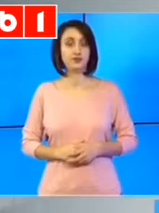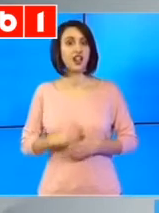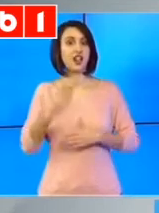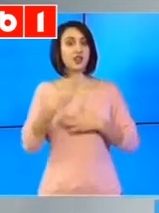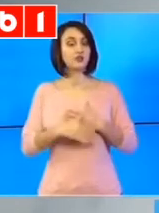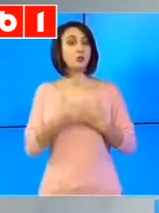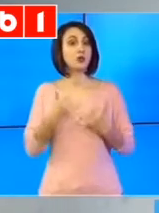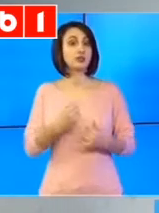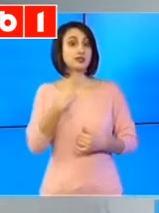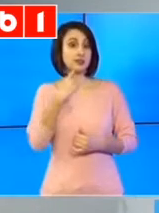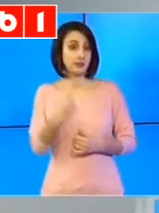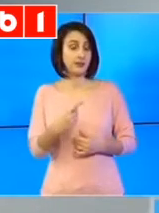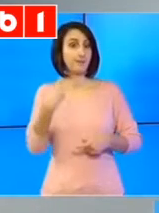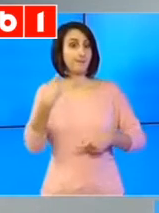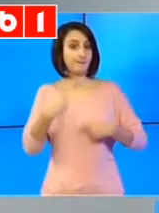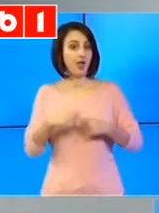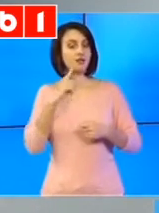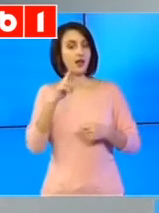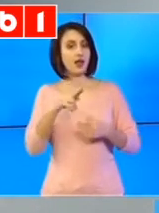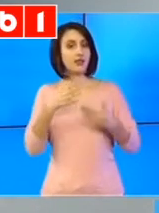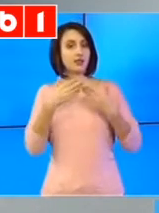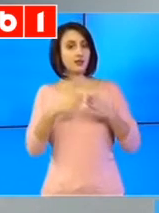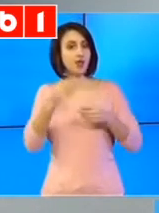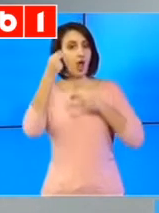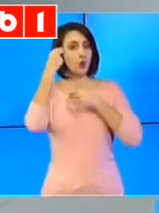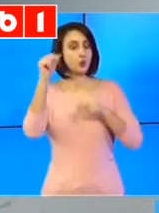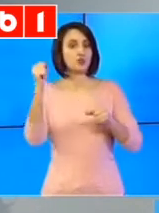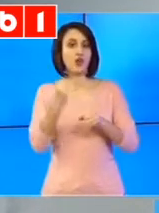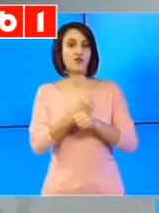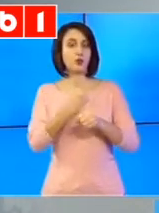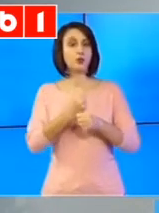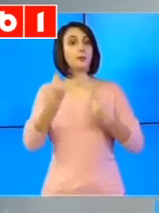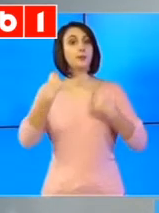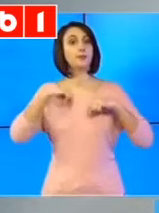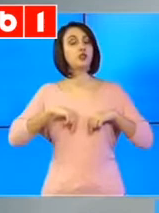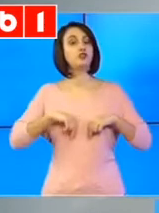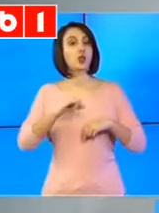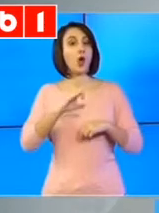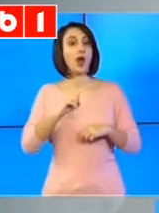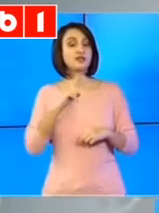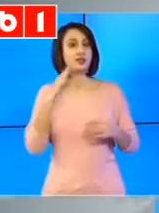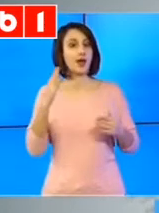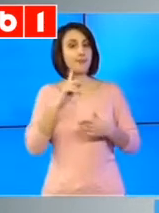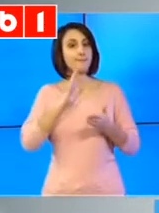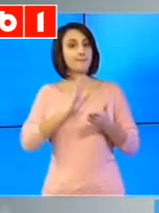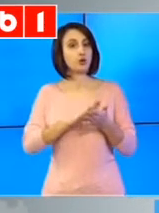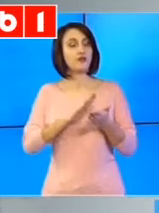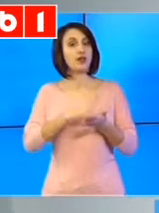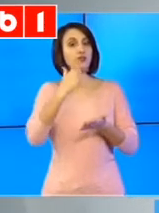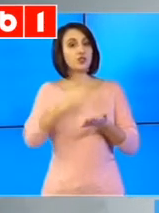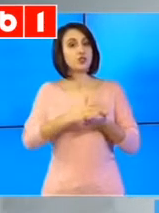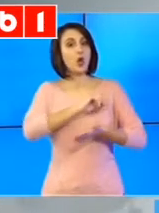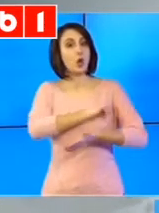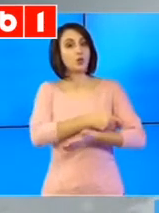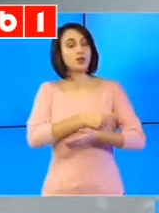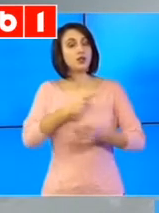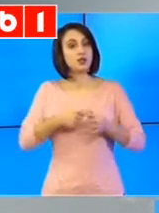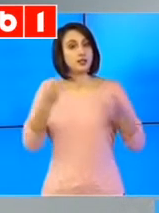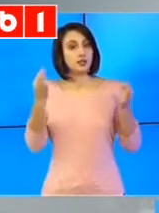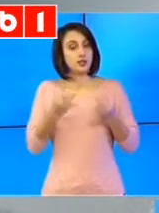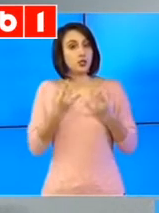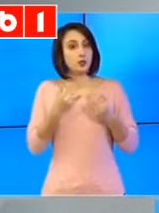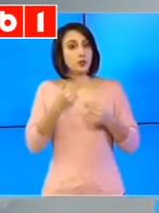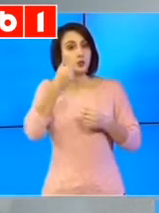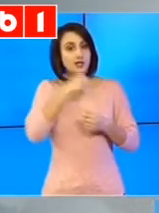La sfârșitul acestei săptămâni, piețele se vor redeschide. Anunțul a fost făcut chiar de președintele Klaus Iohannis, care a motivat decizia autorităților prin scăderea